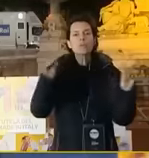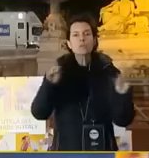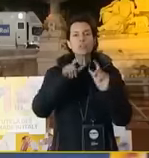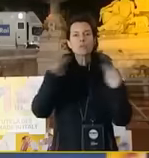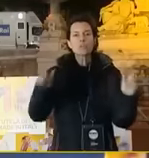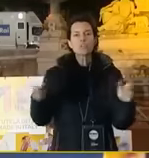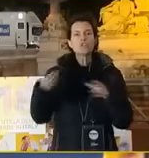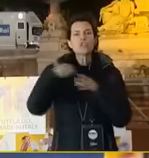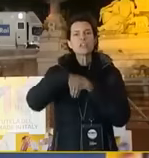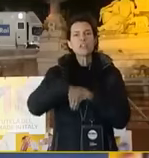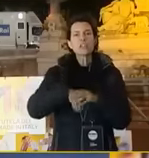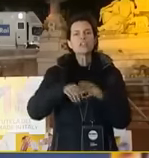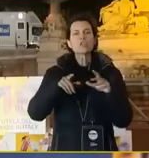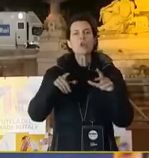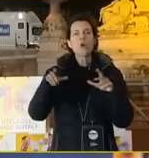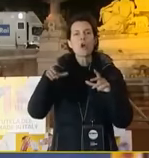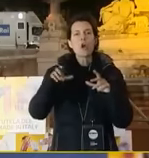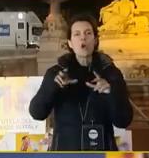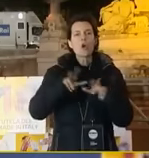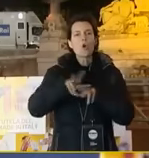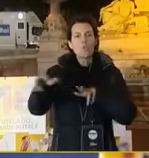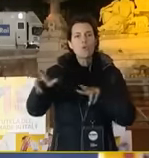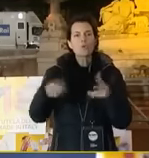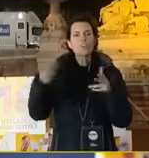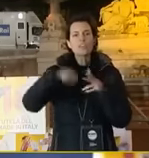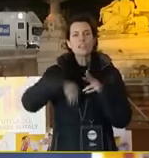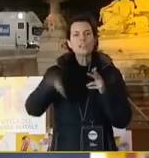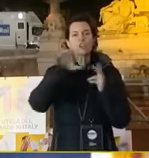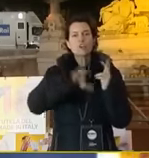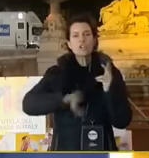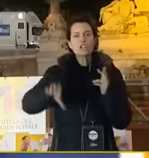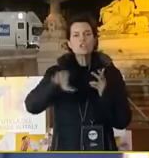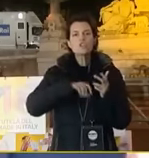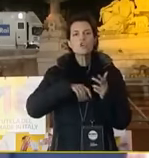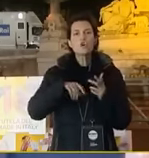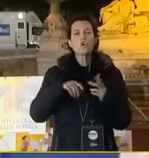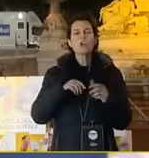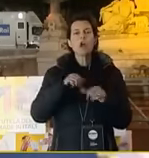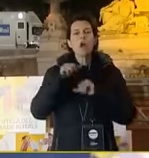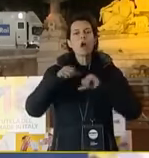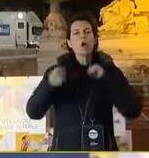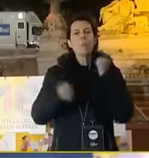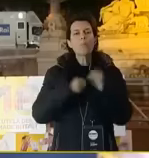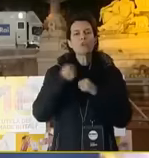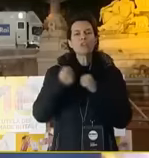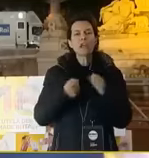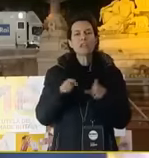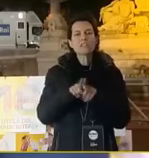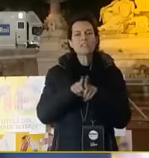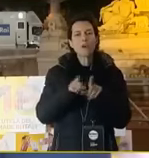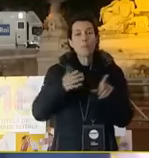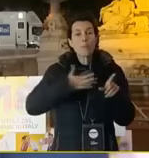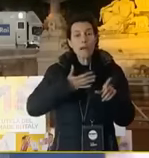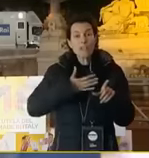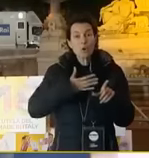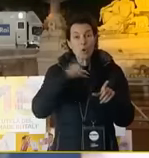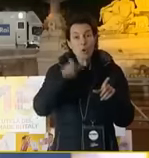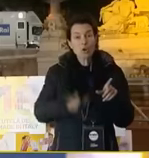Parlamento di non comportarsi da proprietari, ma di comportarsi come portavoci, perché noi eravamo i